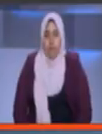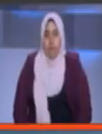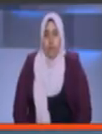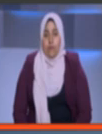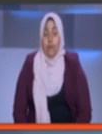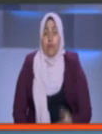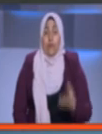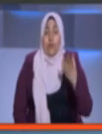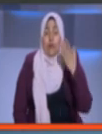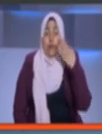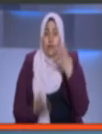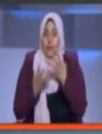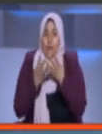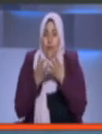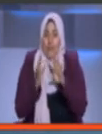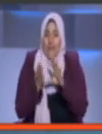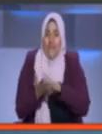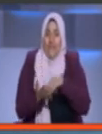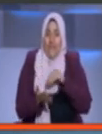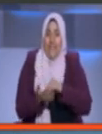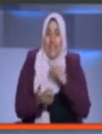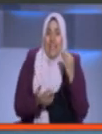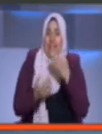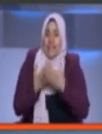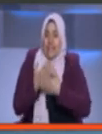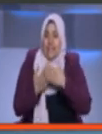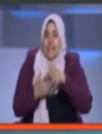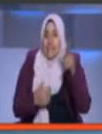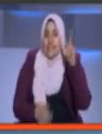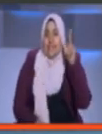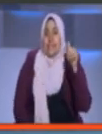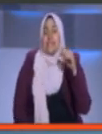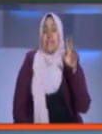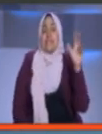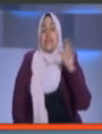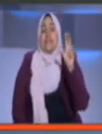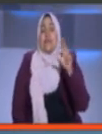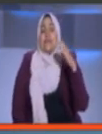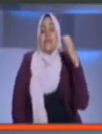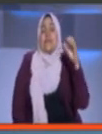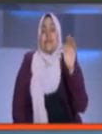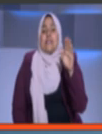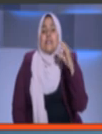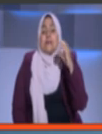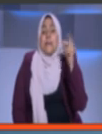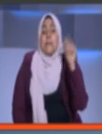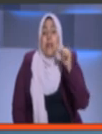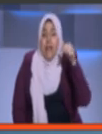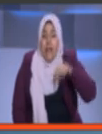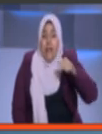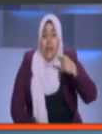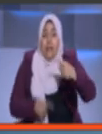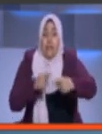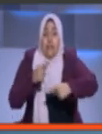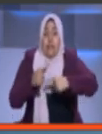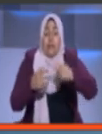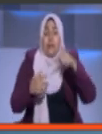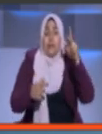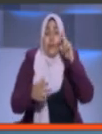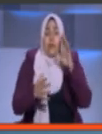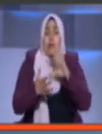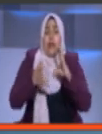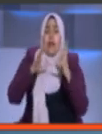أهلا بكم مشاهدينا الكرام في جولة جديدة من استوديو الآن، تتضمن تغطية متواصلة حتى رأس الساعة